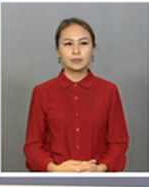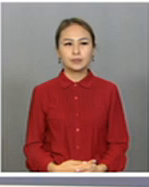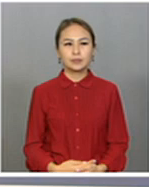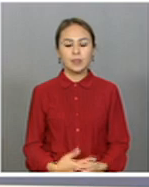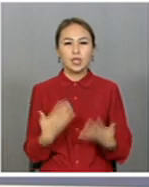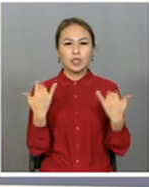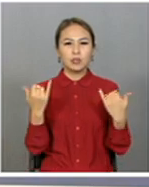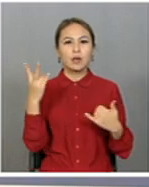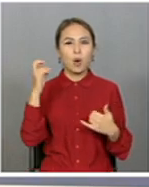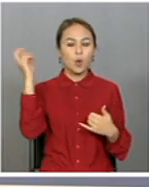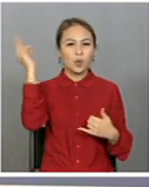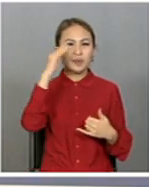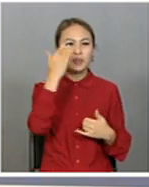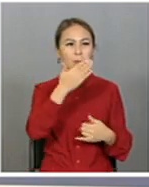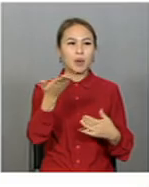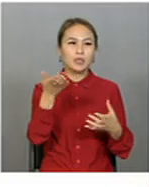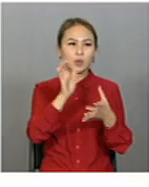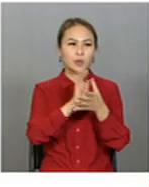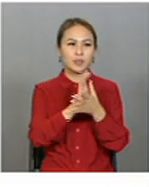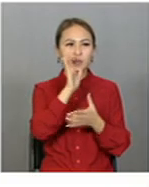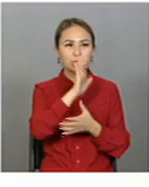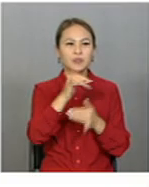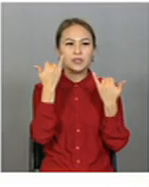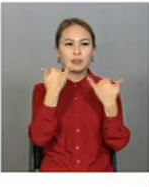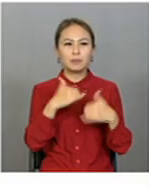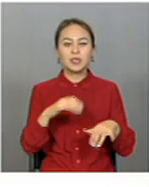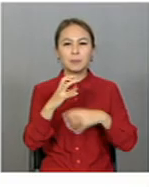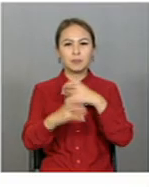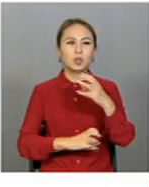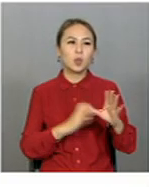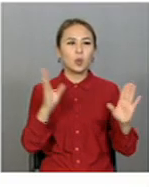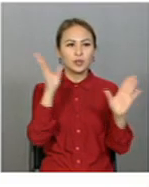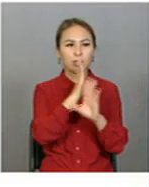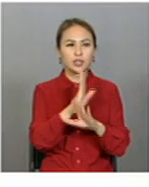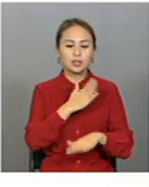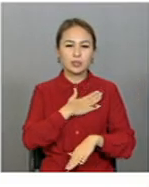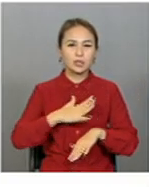Сегодня на уроке вы познакомитесь с удивительным миром природы